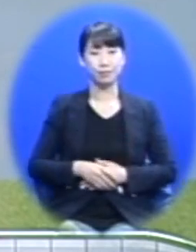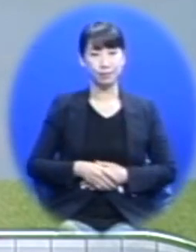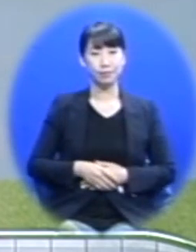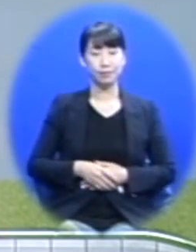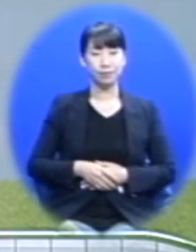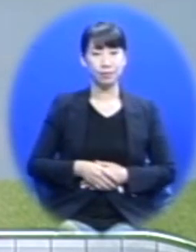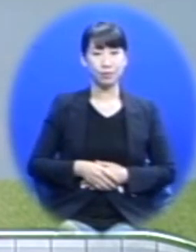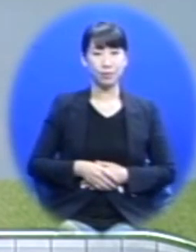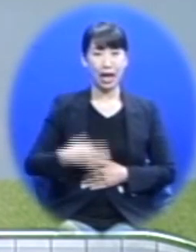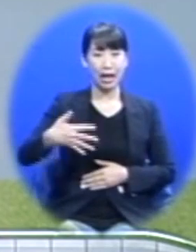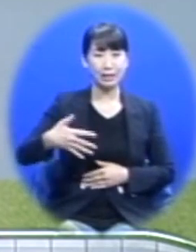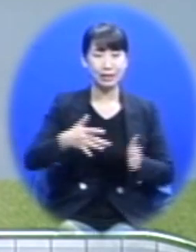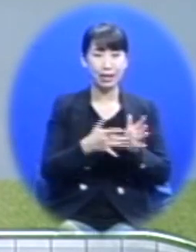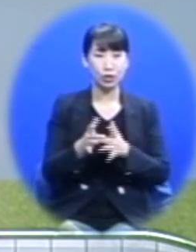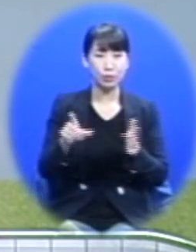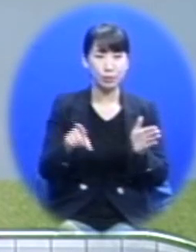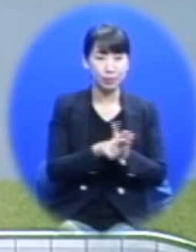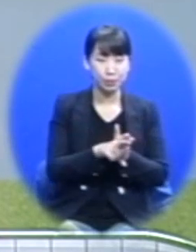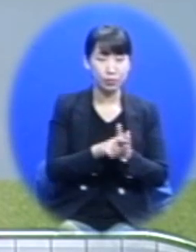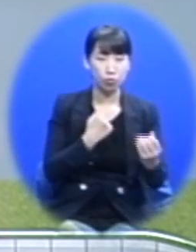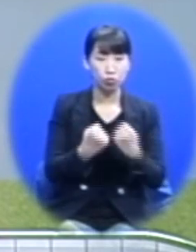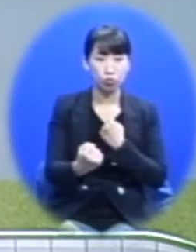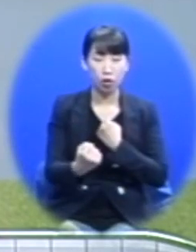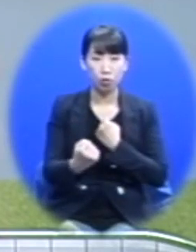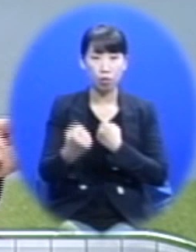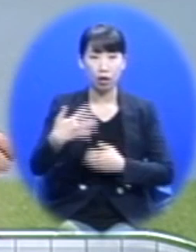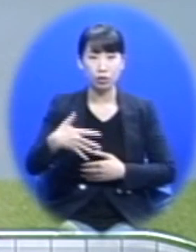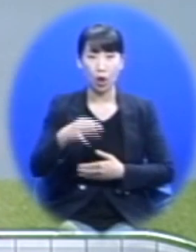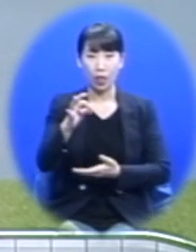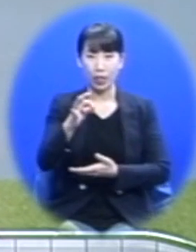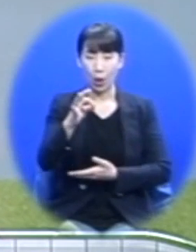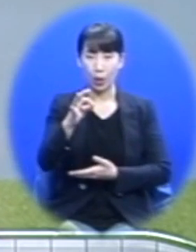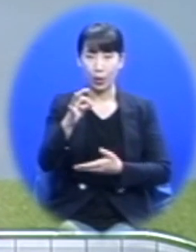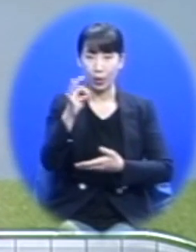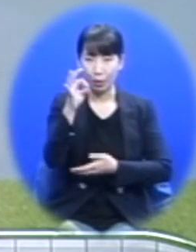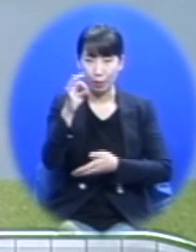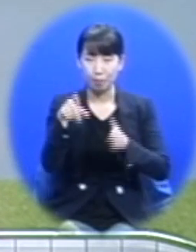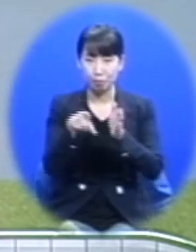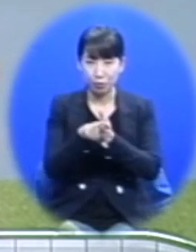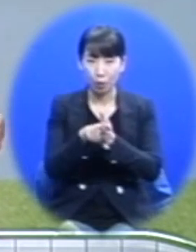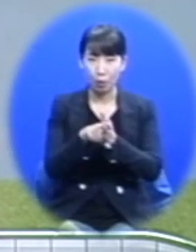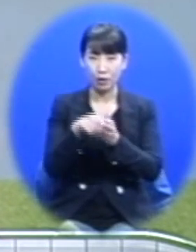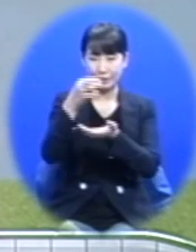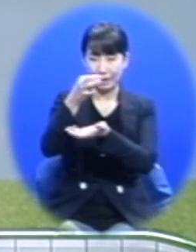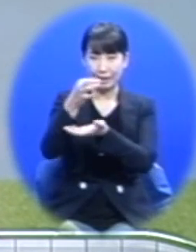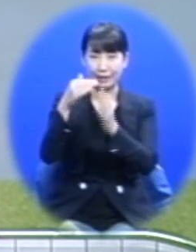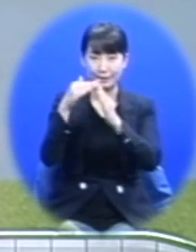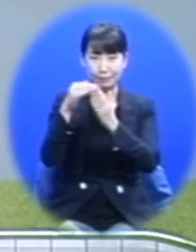정말 아직도 예수님을 믿으시고도 아직도 돈 믿고 재산